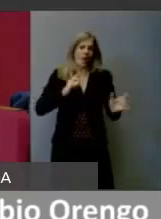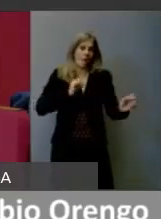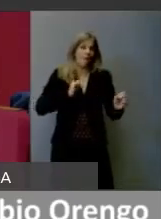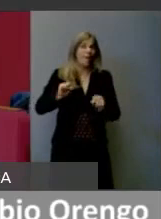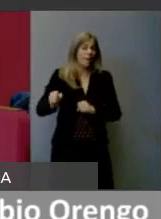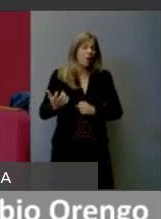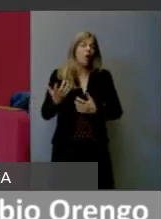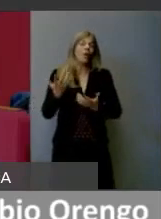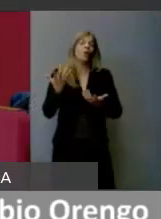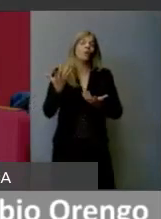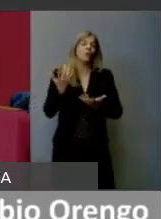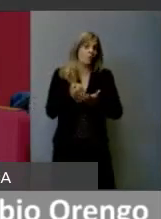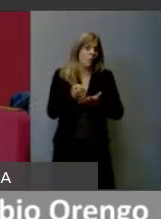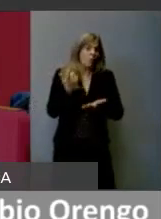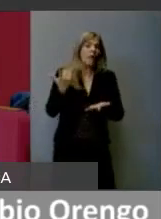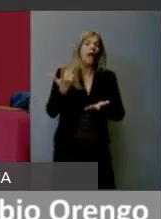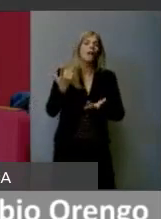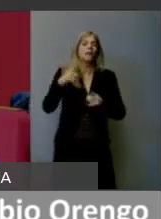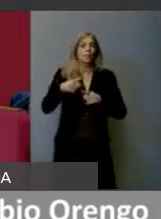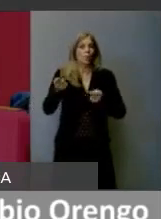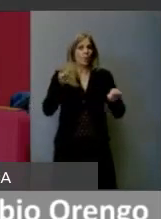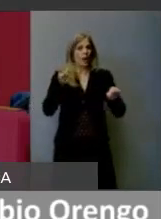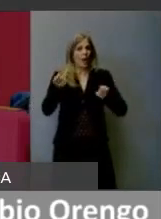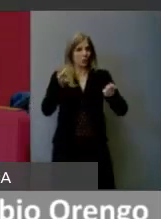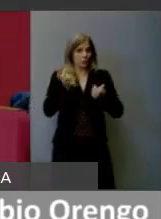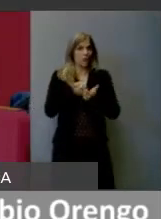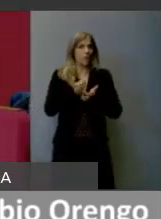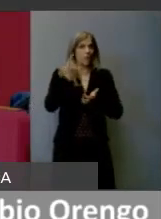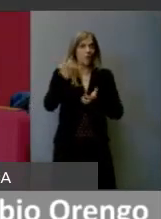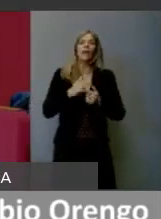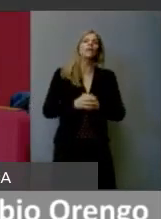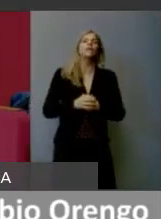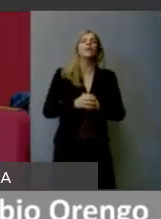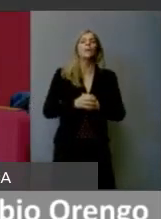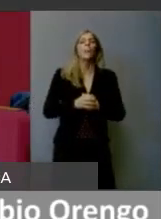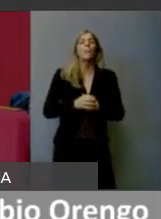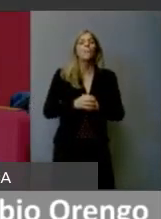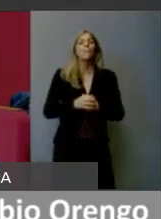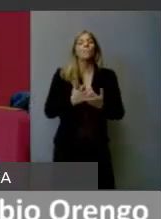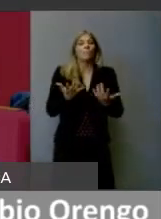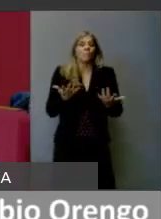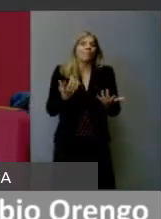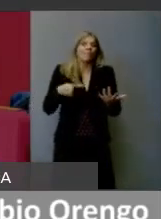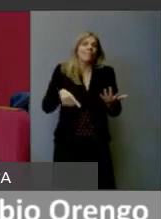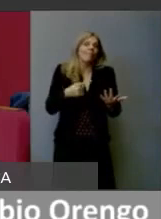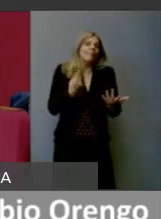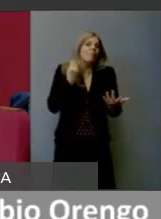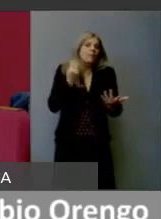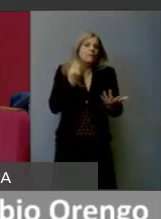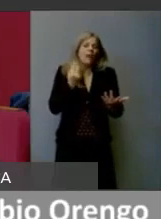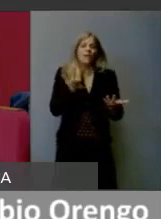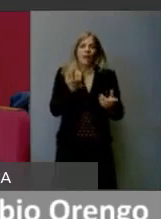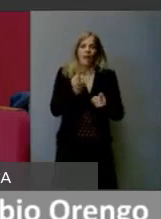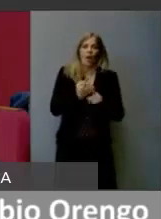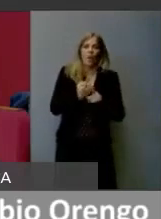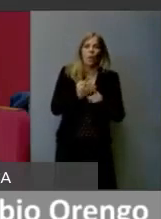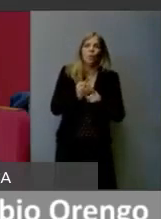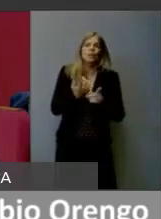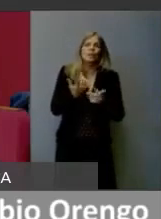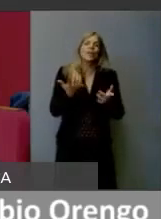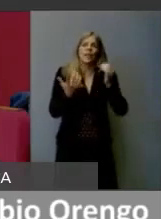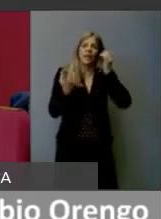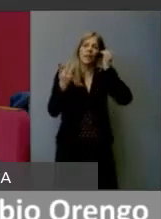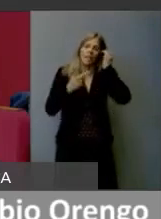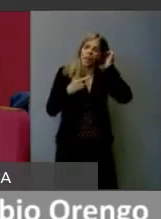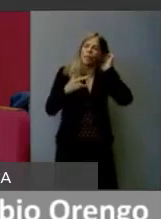uno straordinario regista. Insomma, ci pareva appunto opportuno, pur comprendendo, lo sottolineo per la seconda volta, quali